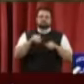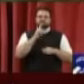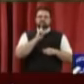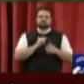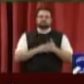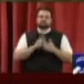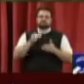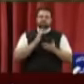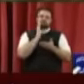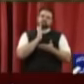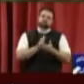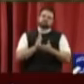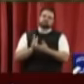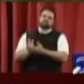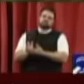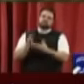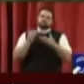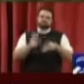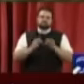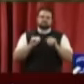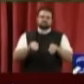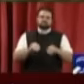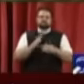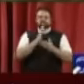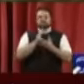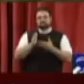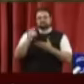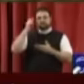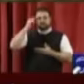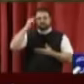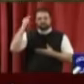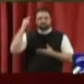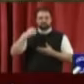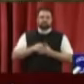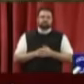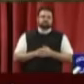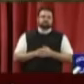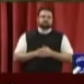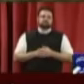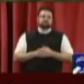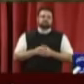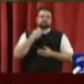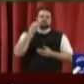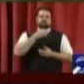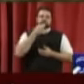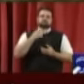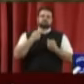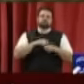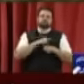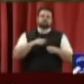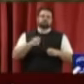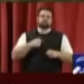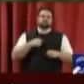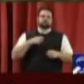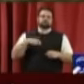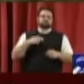avem disciplină. Ce înseamnă disciplină? Disciplina minții. Deci acum eu spun sunt dintotdeauna bogăției fabuloasă și merg pe stradă și